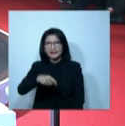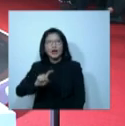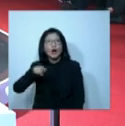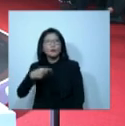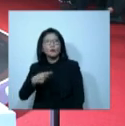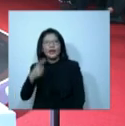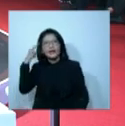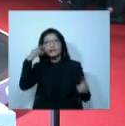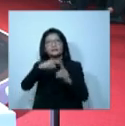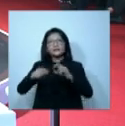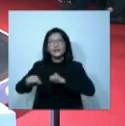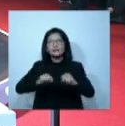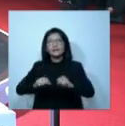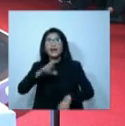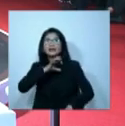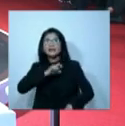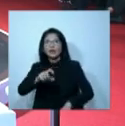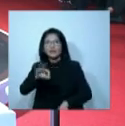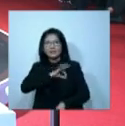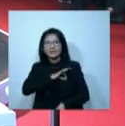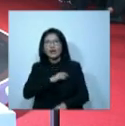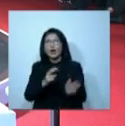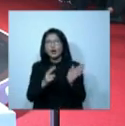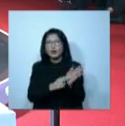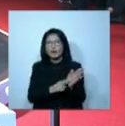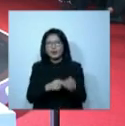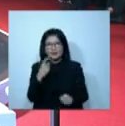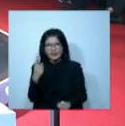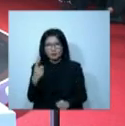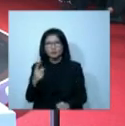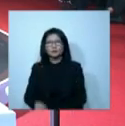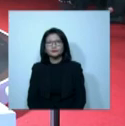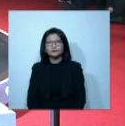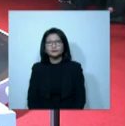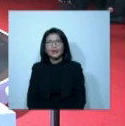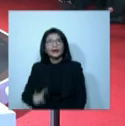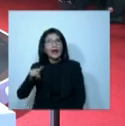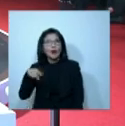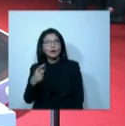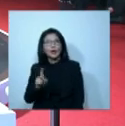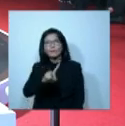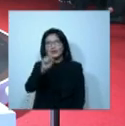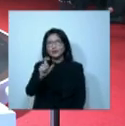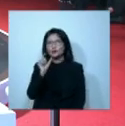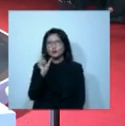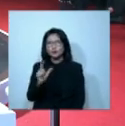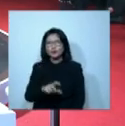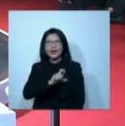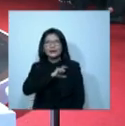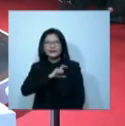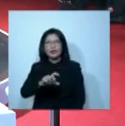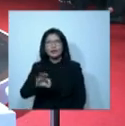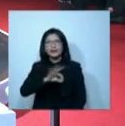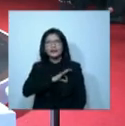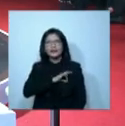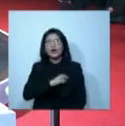saya kira cukup panas menguji adrenalin antara Anis dan praboho dan para pendukungnya terkait dengan kondisi demokrasi yang menurut Anis tidak baik-baik